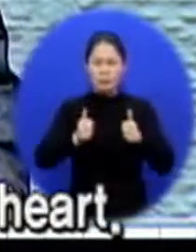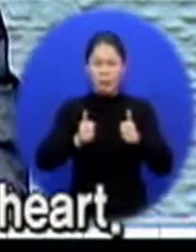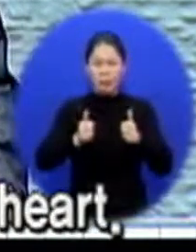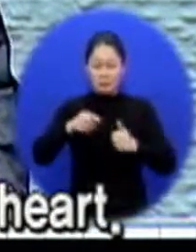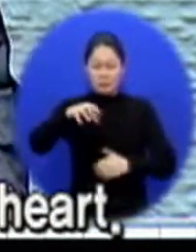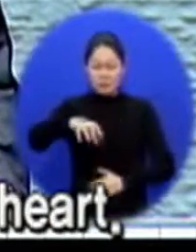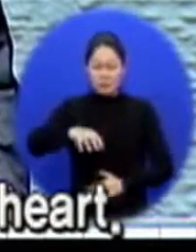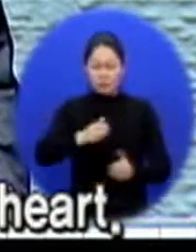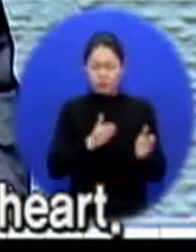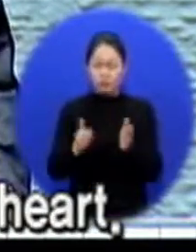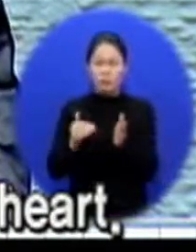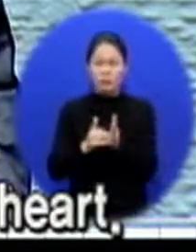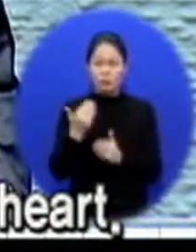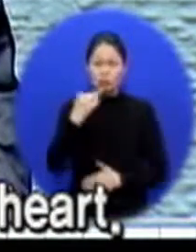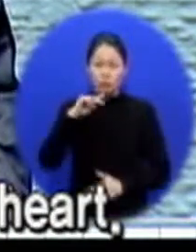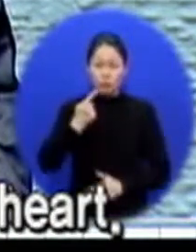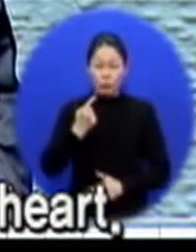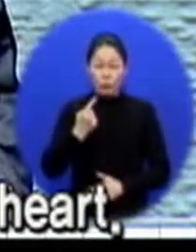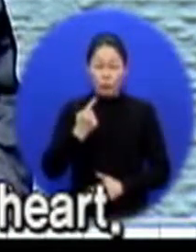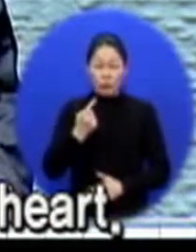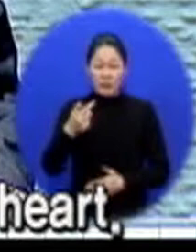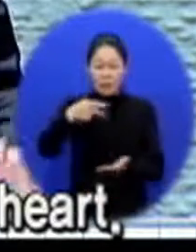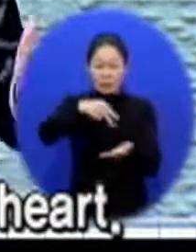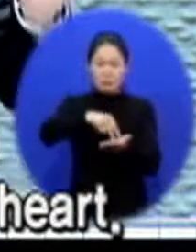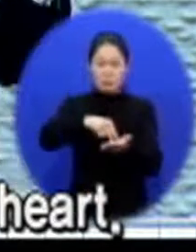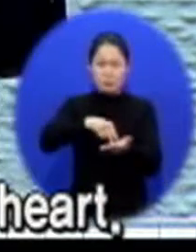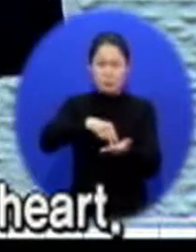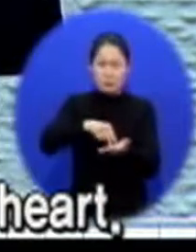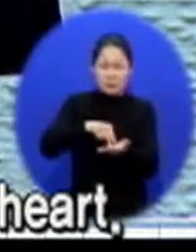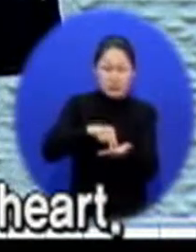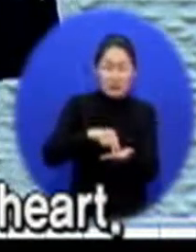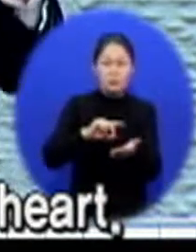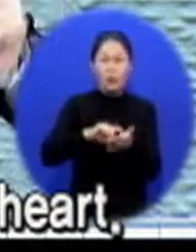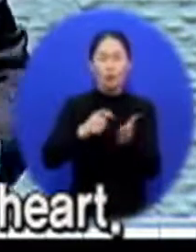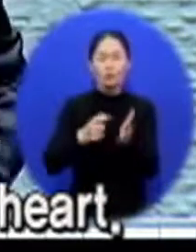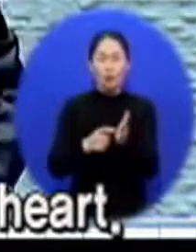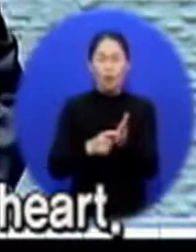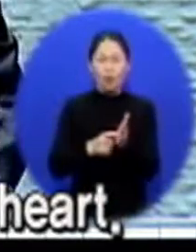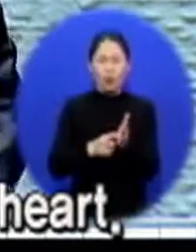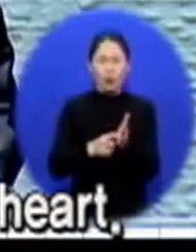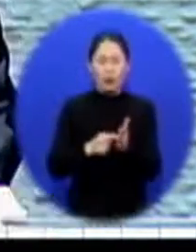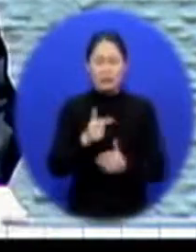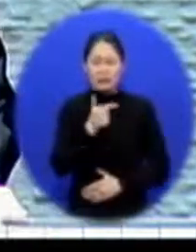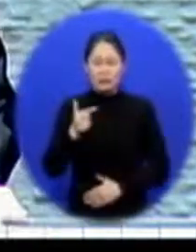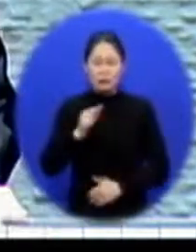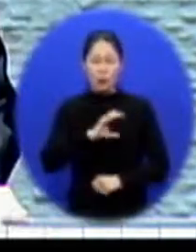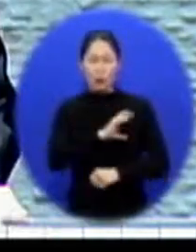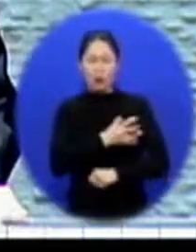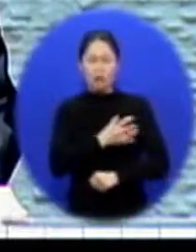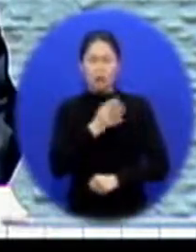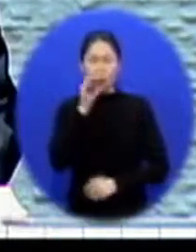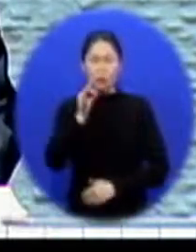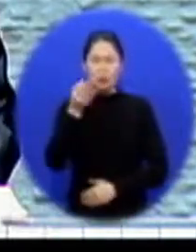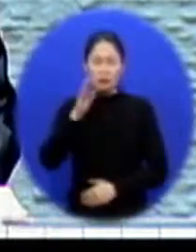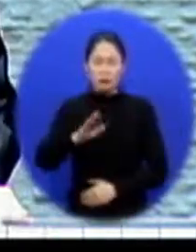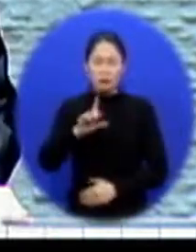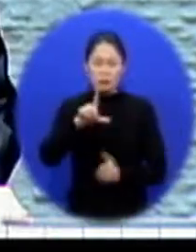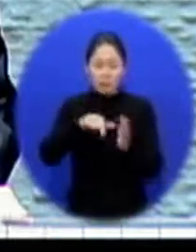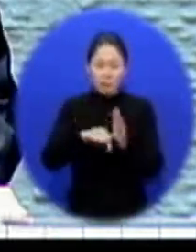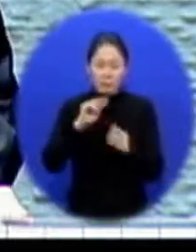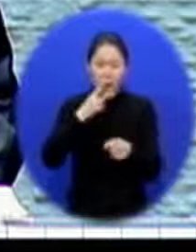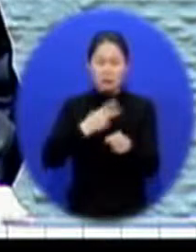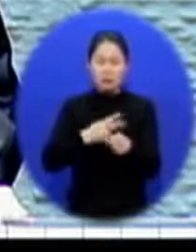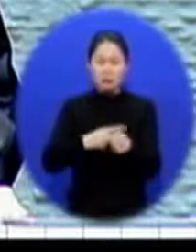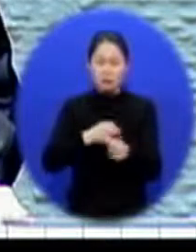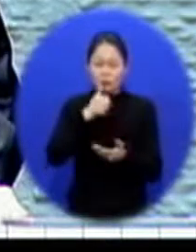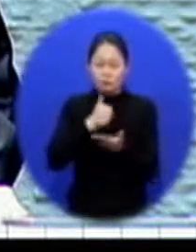누구도 그 앞에 서면 오금이 저릴 만큼 그런 대단한 권위로 보이죠 그 앞에 사도 바울은 죄수의 몸으로